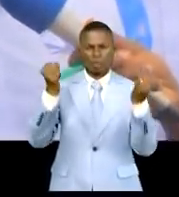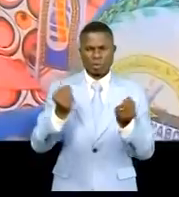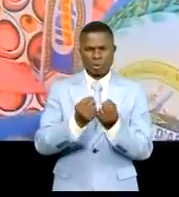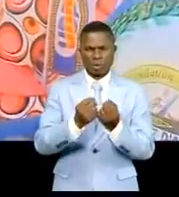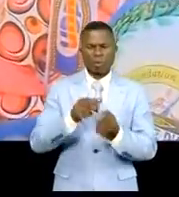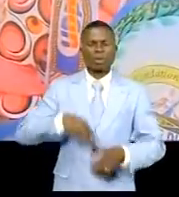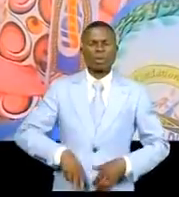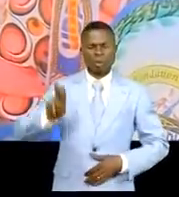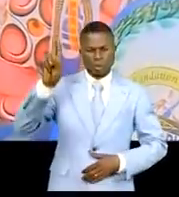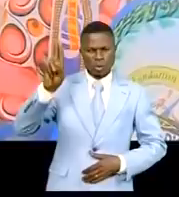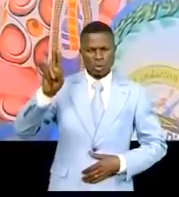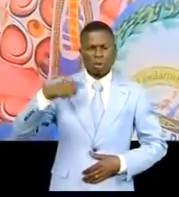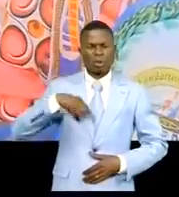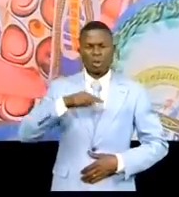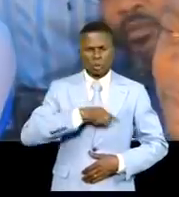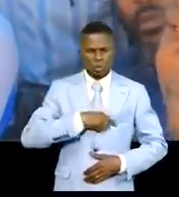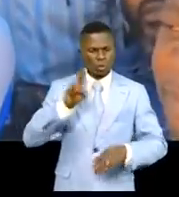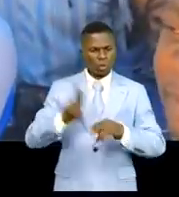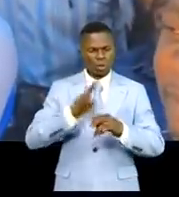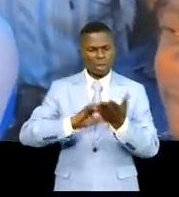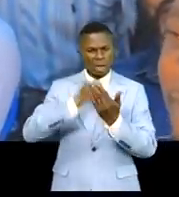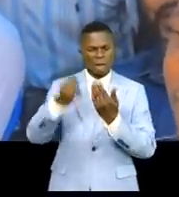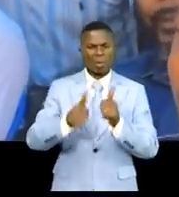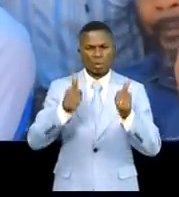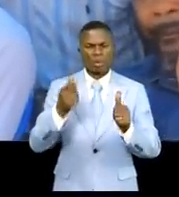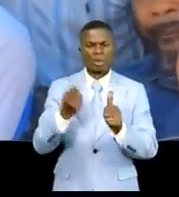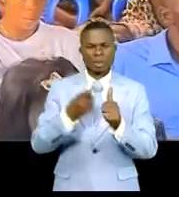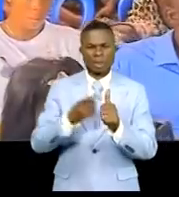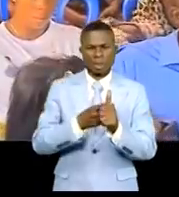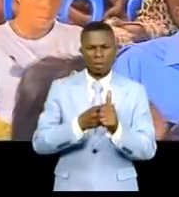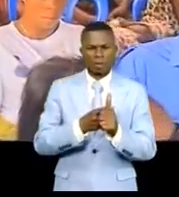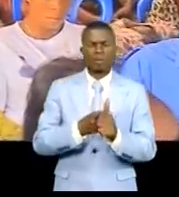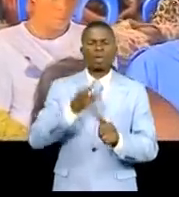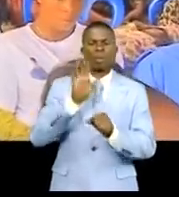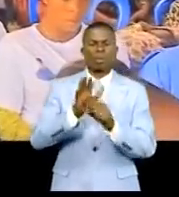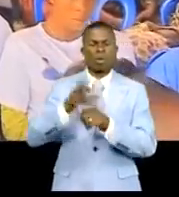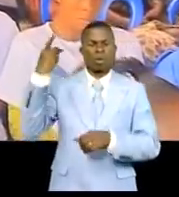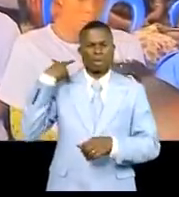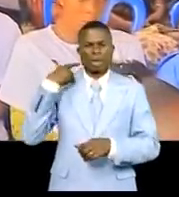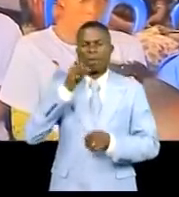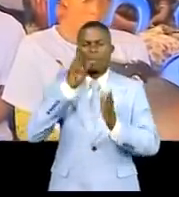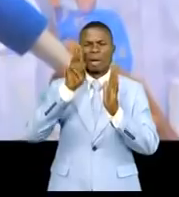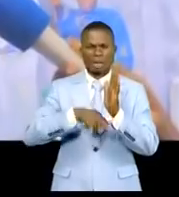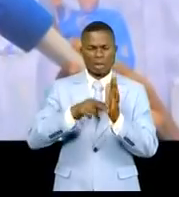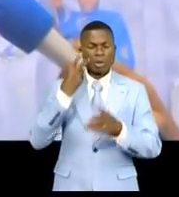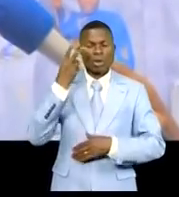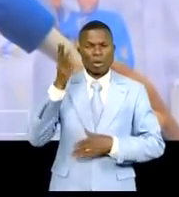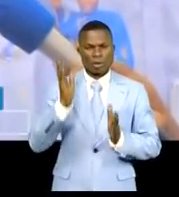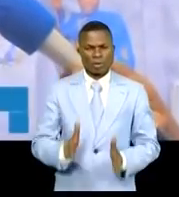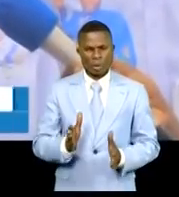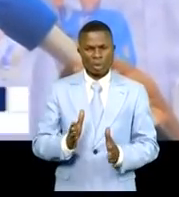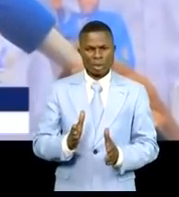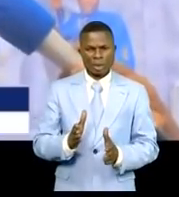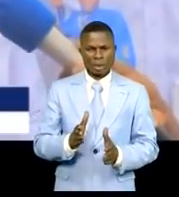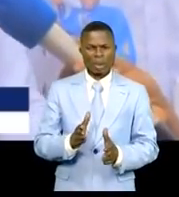l'UDPS. Et pour que nous puissions bien appliquer notre programme, nous devons avoir la majorité parlementaire. Alors comme visionnaire, le CG n'attend pas la veille